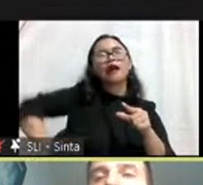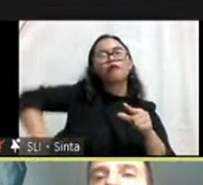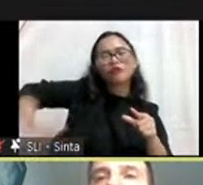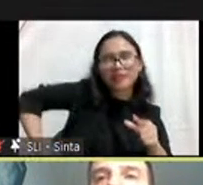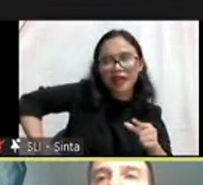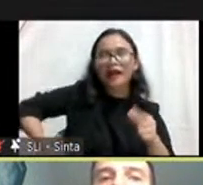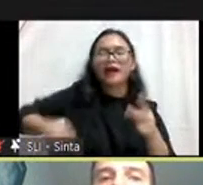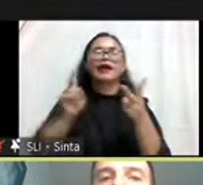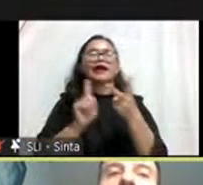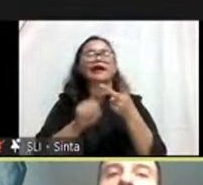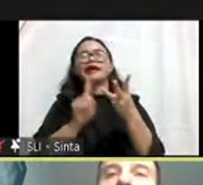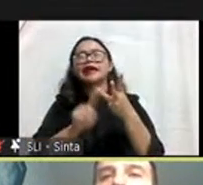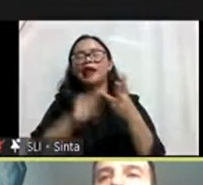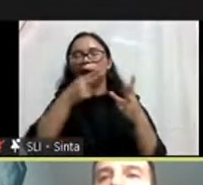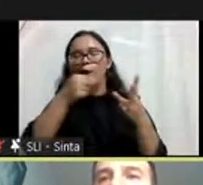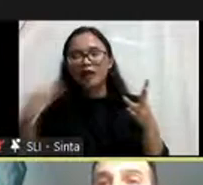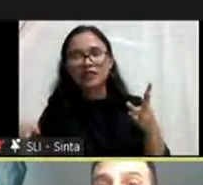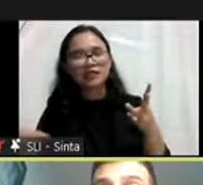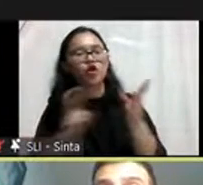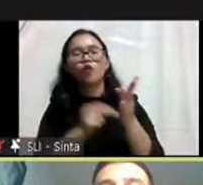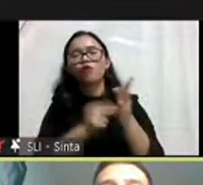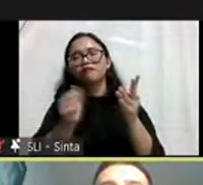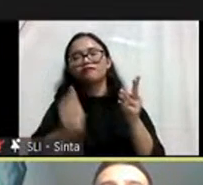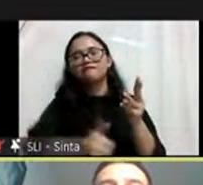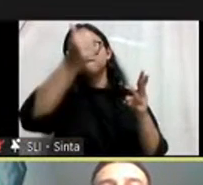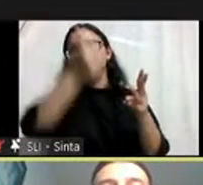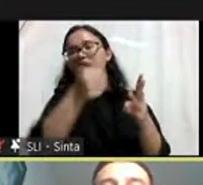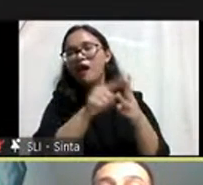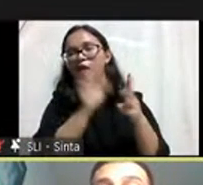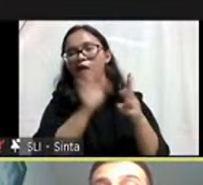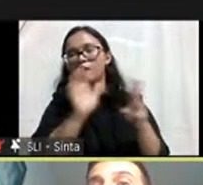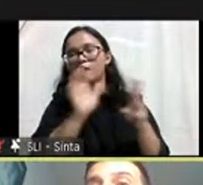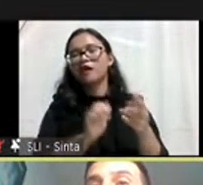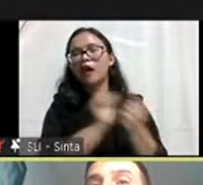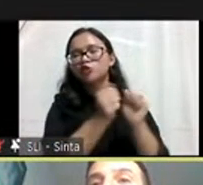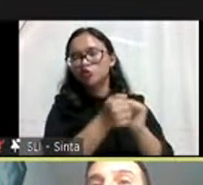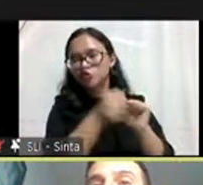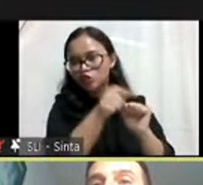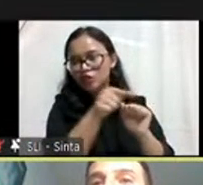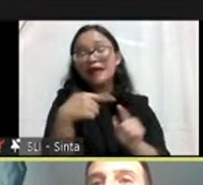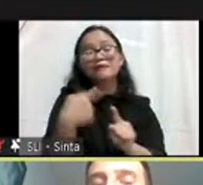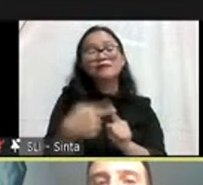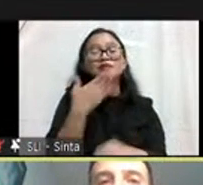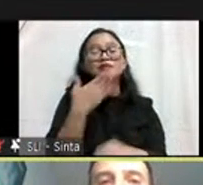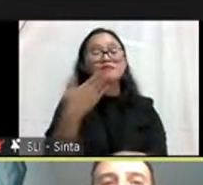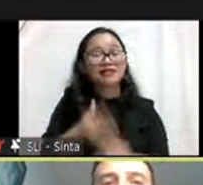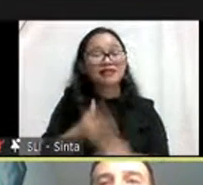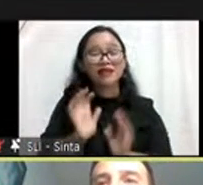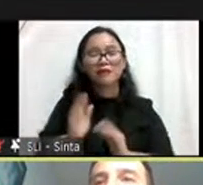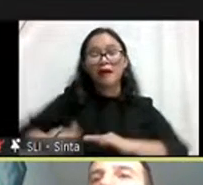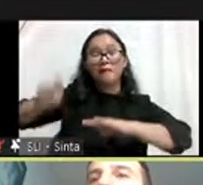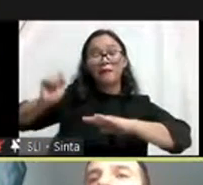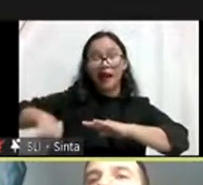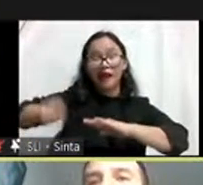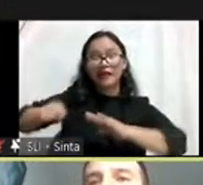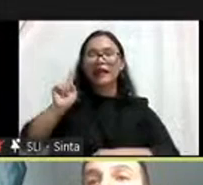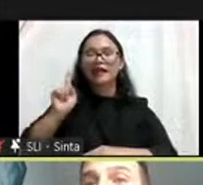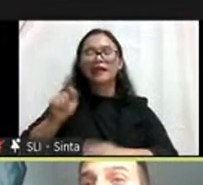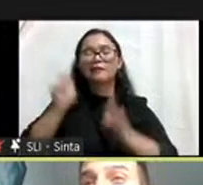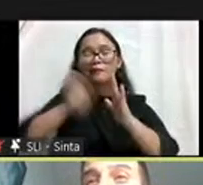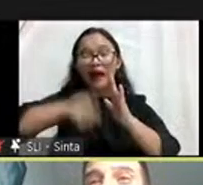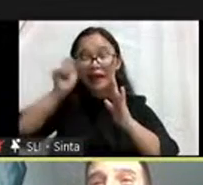sampai sejauh ini bentuk pelanggaran yang paling umum yang anda lihat adalah pelecehan terjadi di pengadilan juga penangkapan